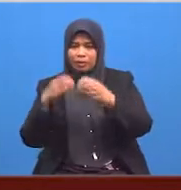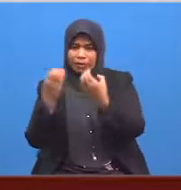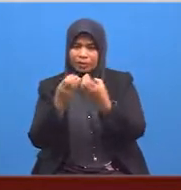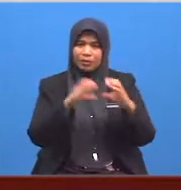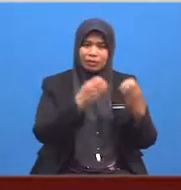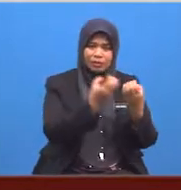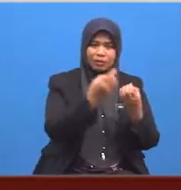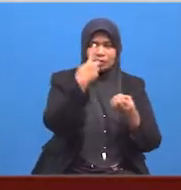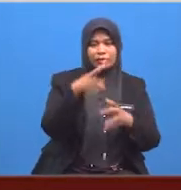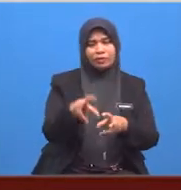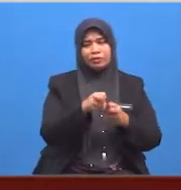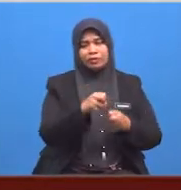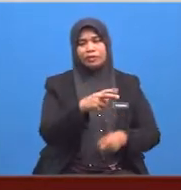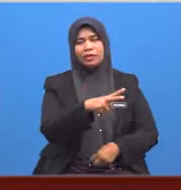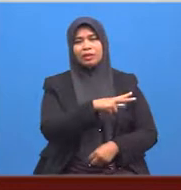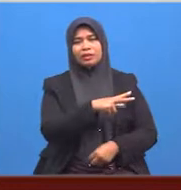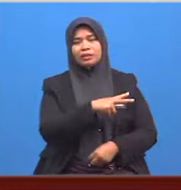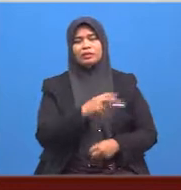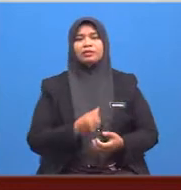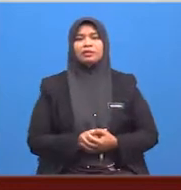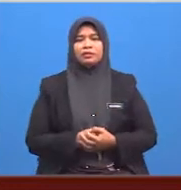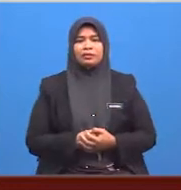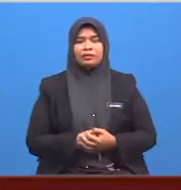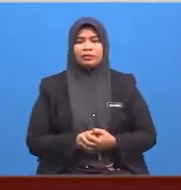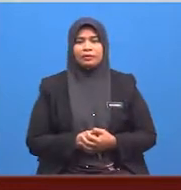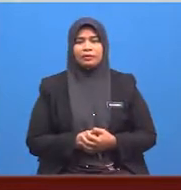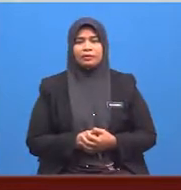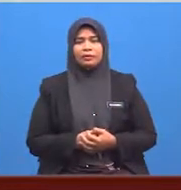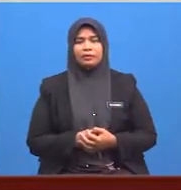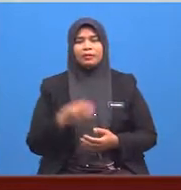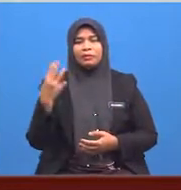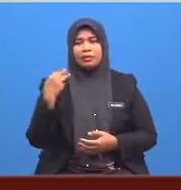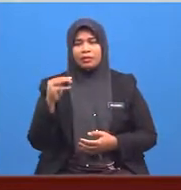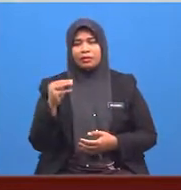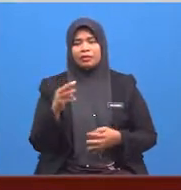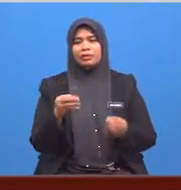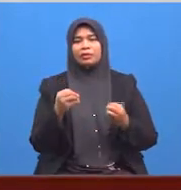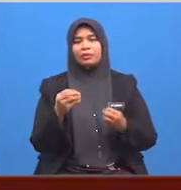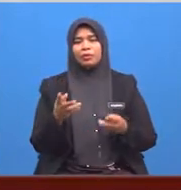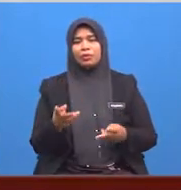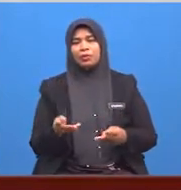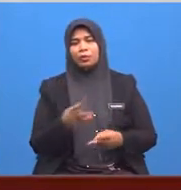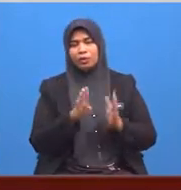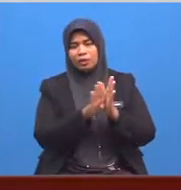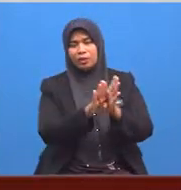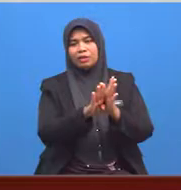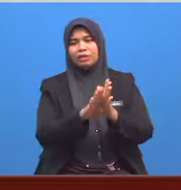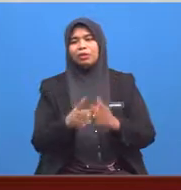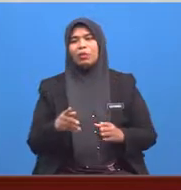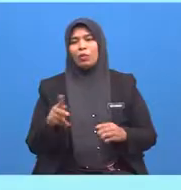harta dan kuasa fisik Wike wiharto dan kuasa adalah bukti kekuatan